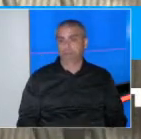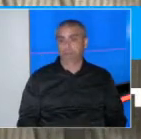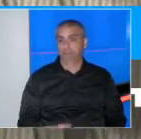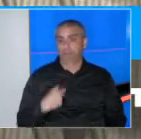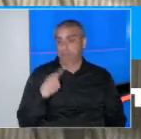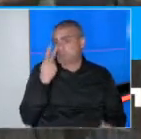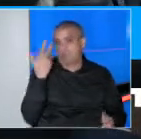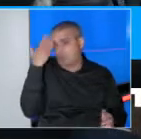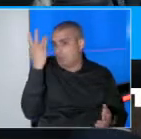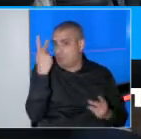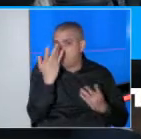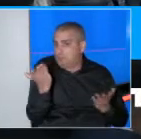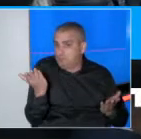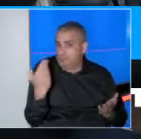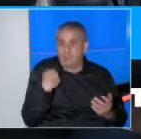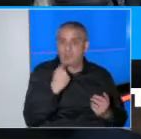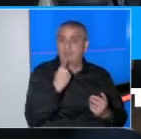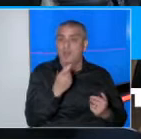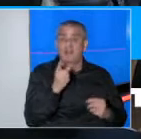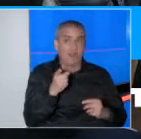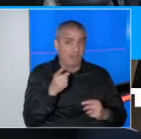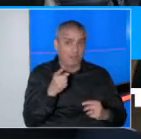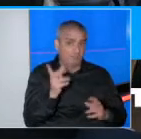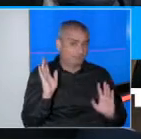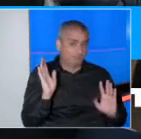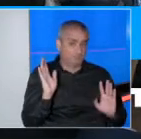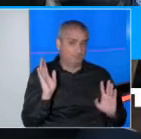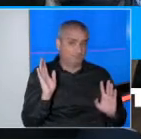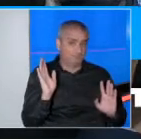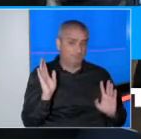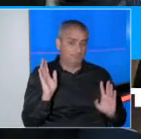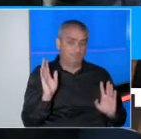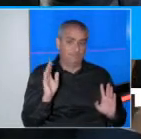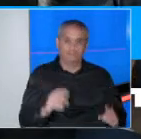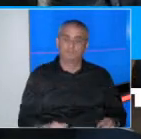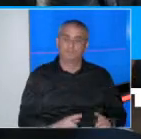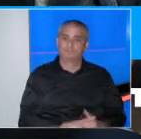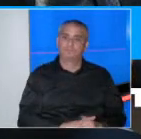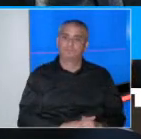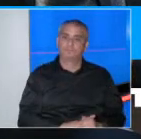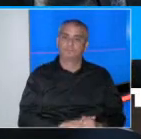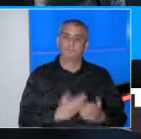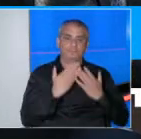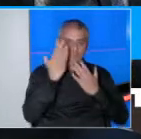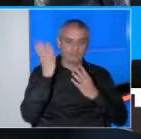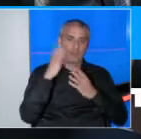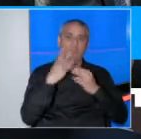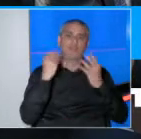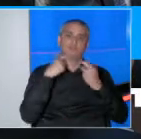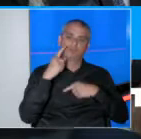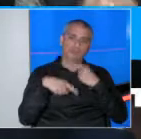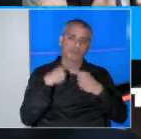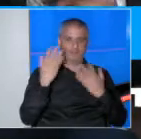הייתי את זה, לא מכיר את המשמעות של זה. אני רק יכול להגיד לך שהשר דרי זה, בעזרת השם, עוד עשרות